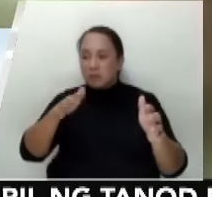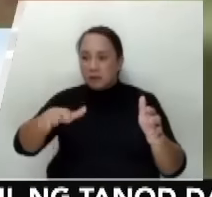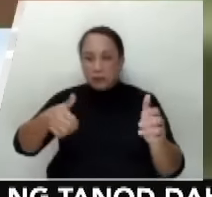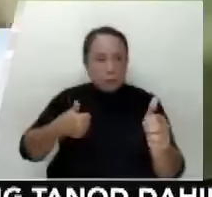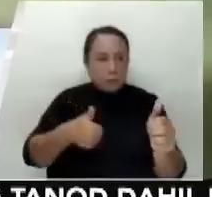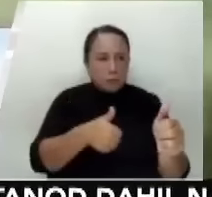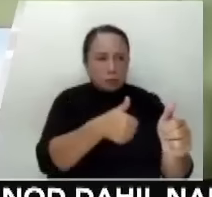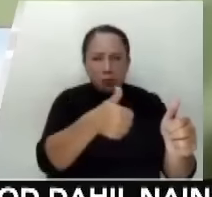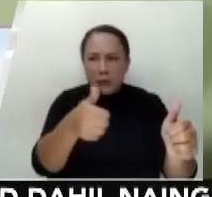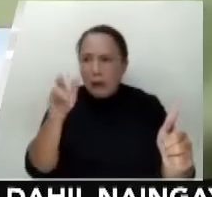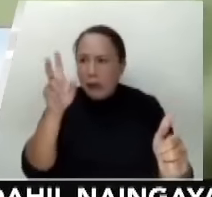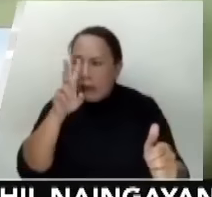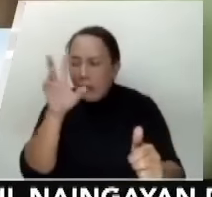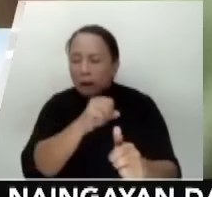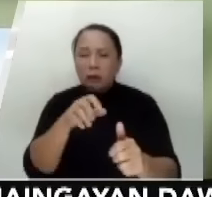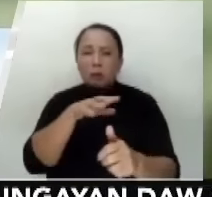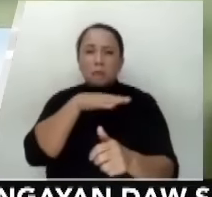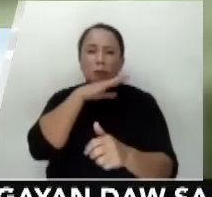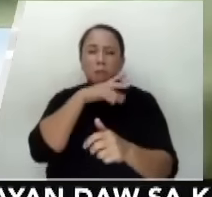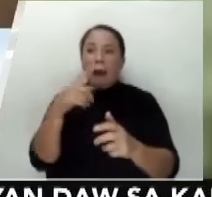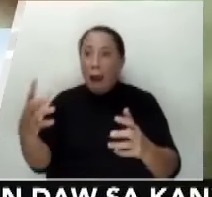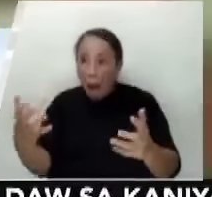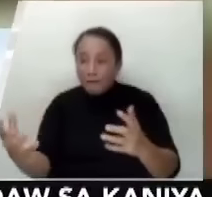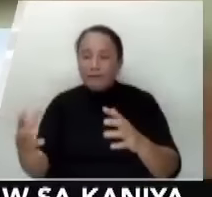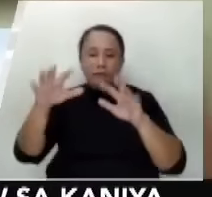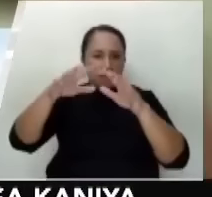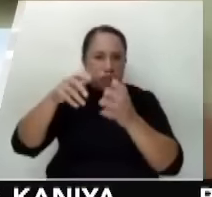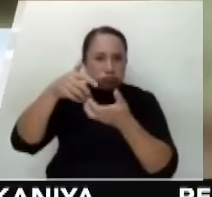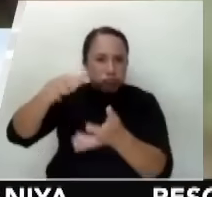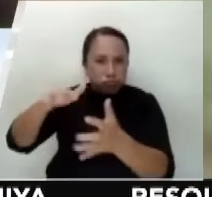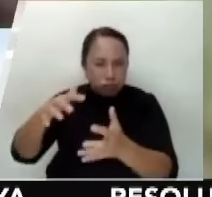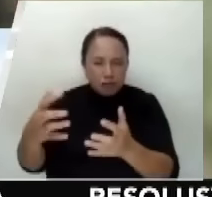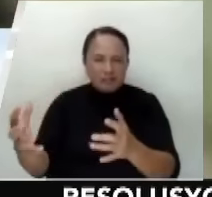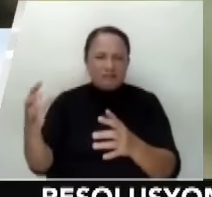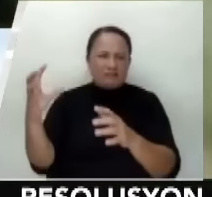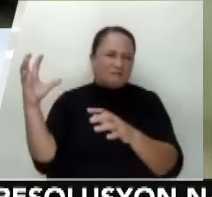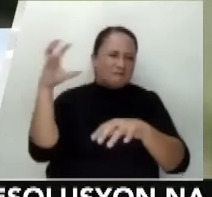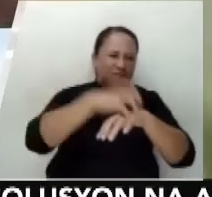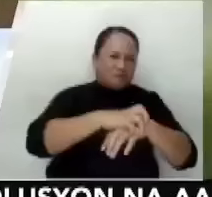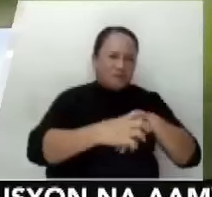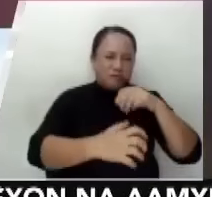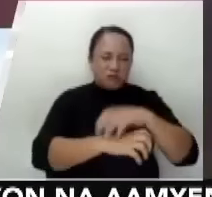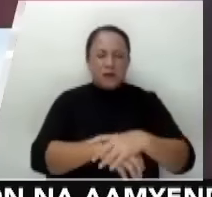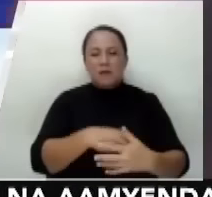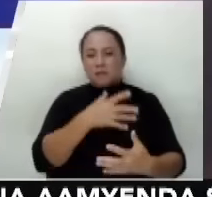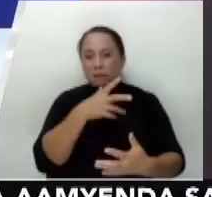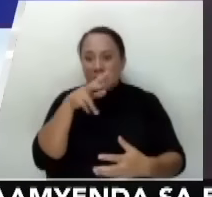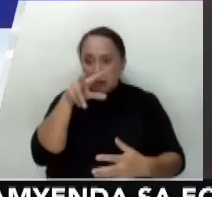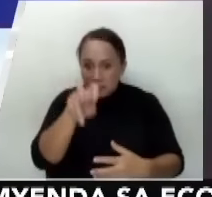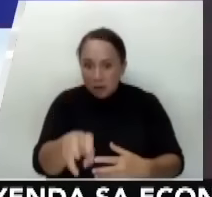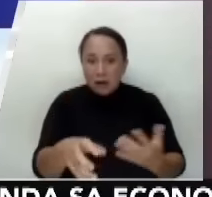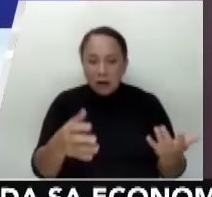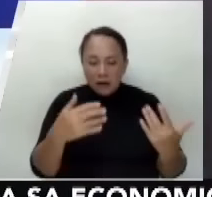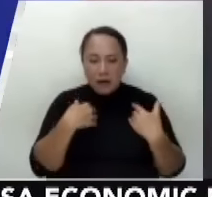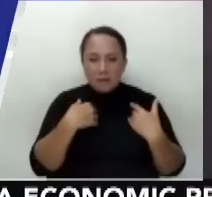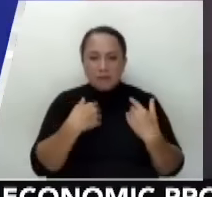babuyan kung saan siya nilapa ng mga asong bantay. Ang nanay rin ng bata ang nakakita sa kanya. Buti